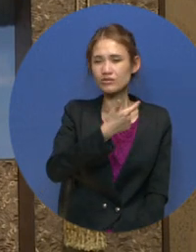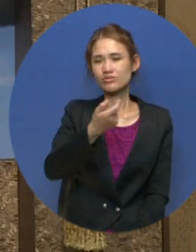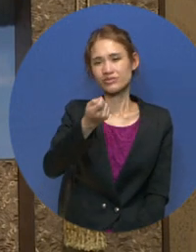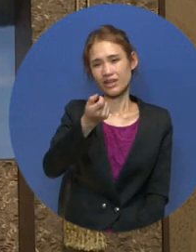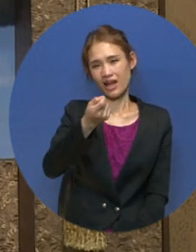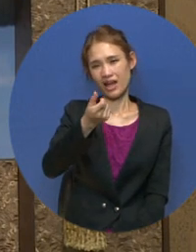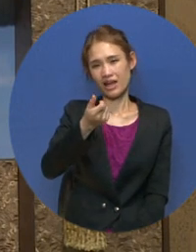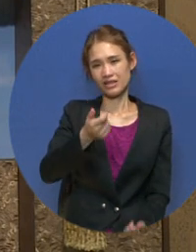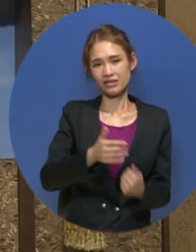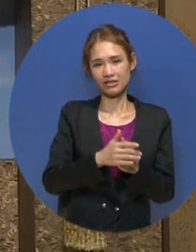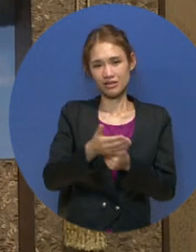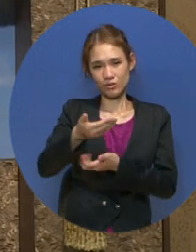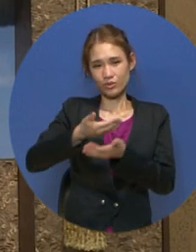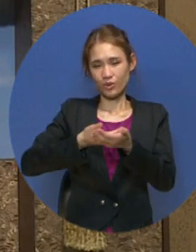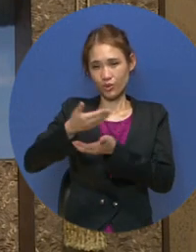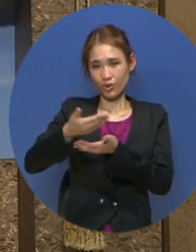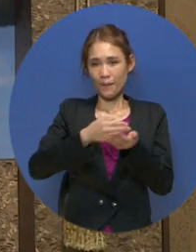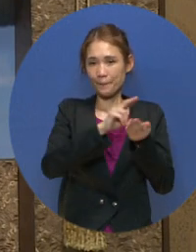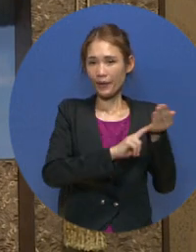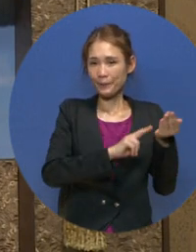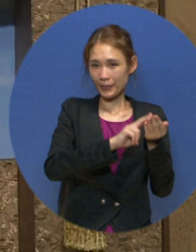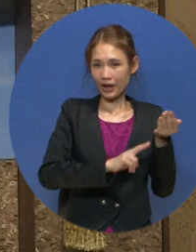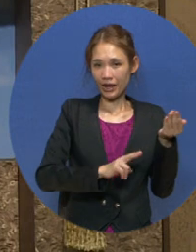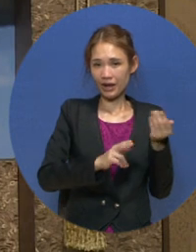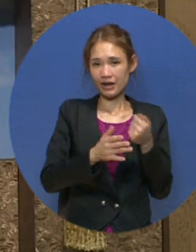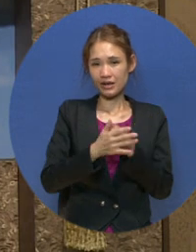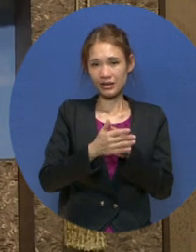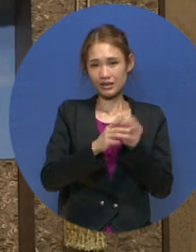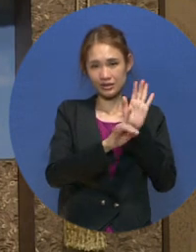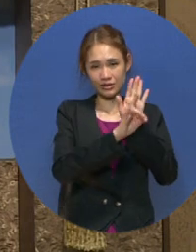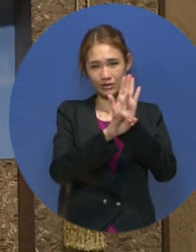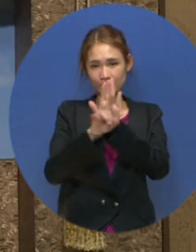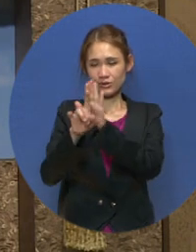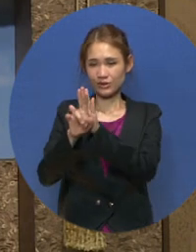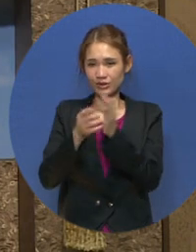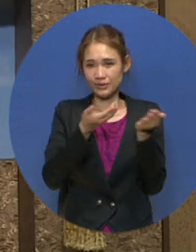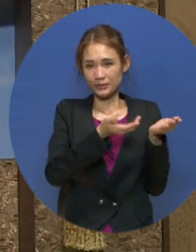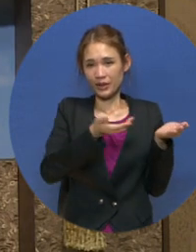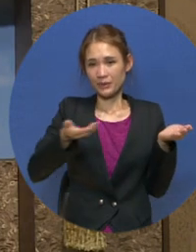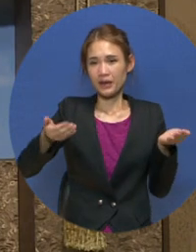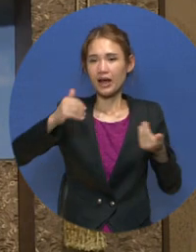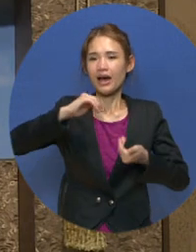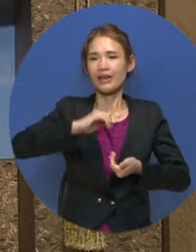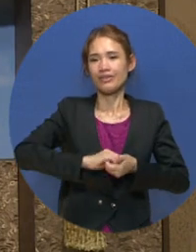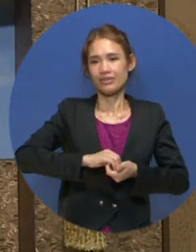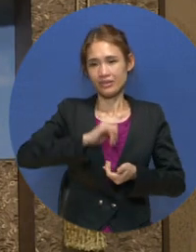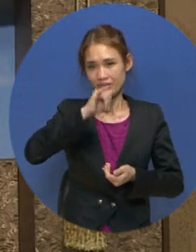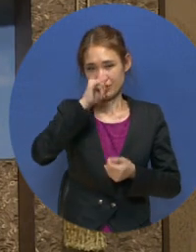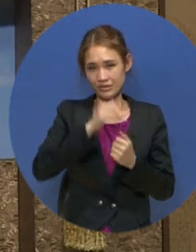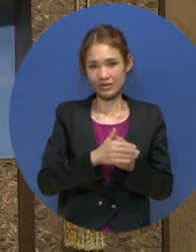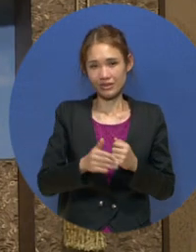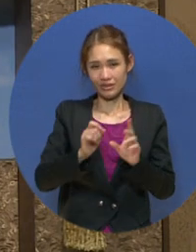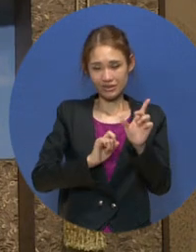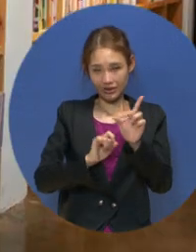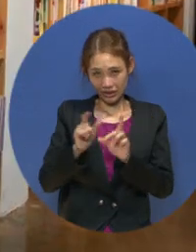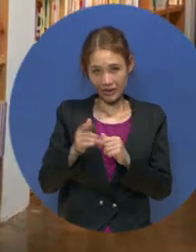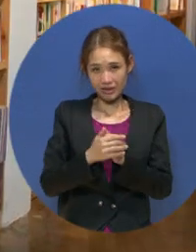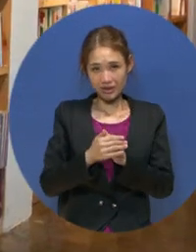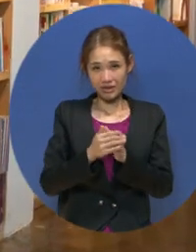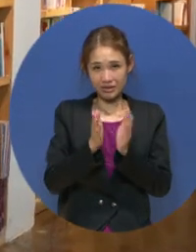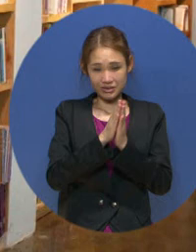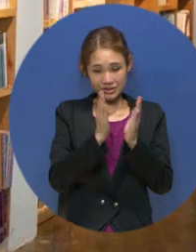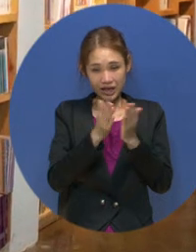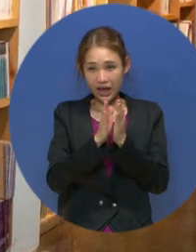때문에 물류를 유통하고 판매하는 디스플레이하는 공간 자체가 한계가 있습니다. 그래서 네. 주로 대부분이